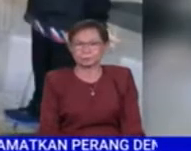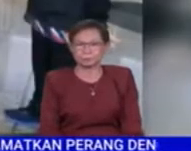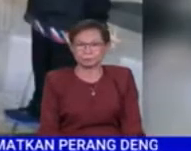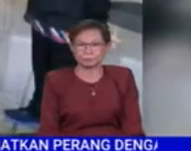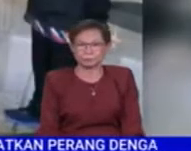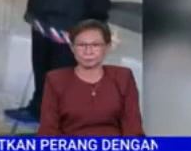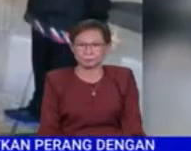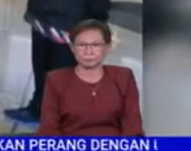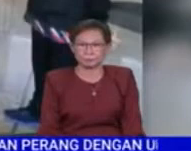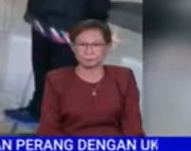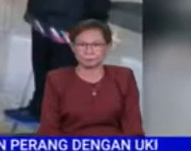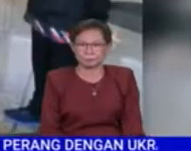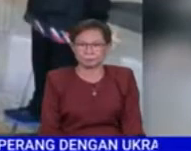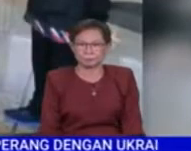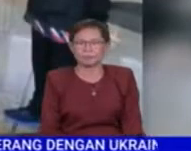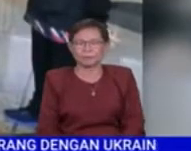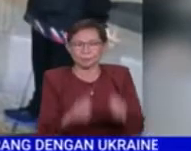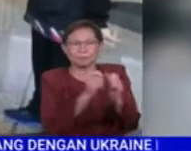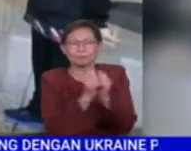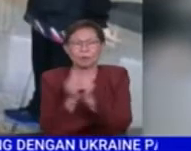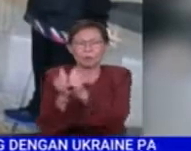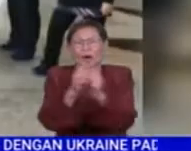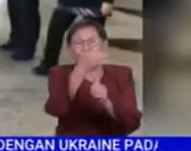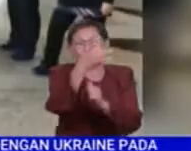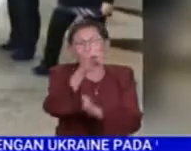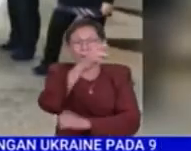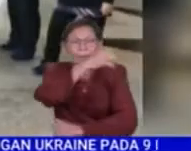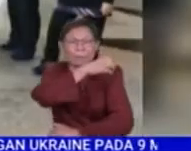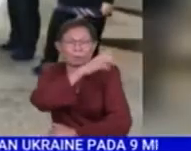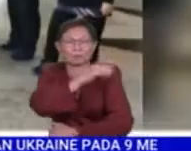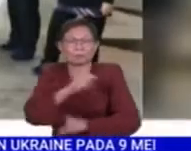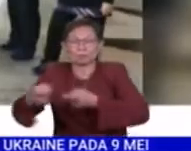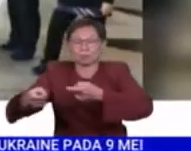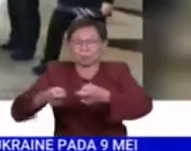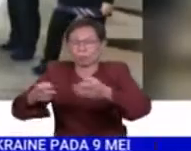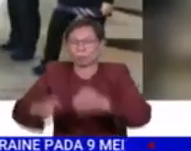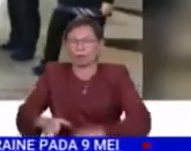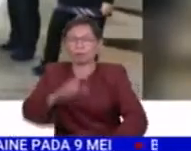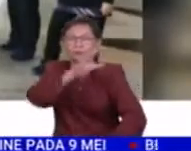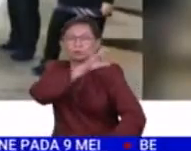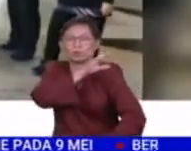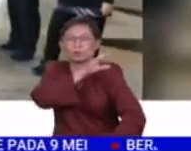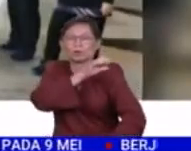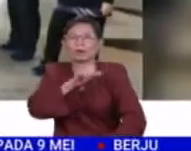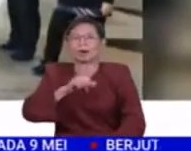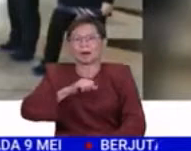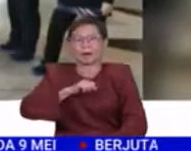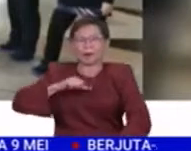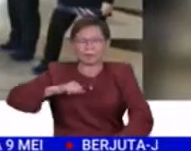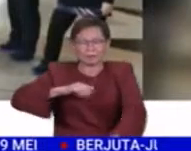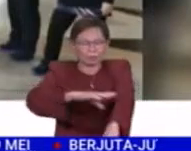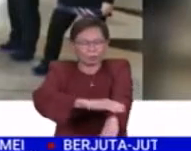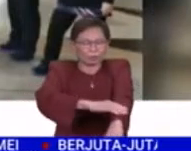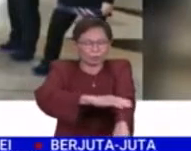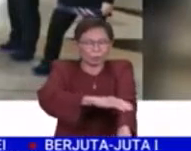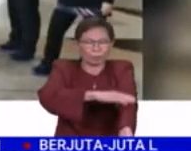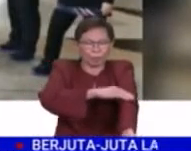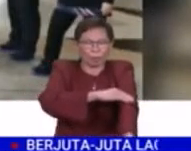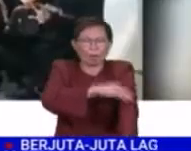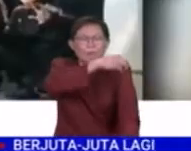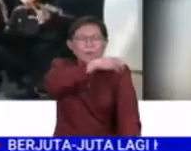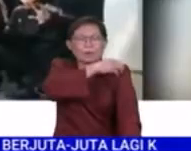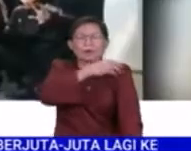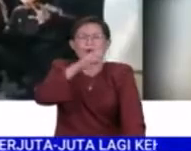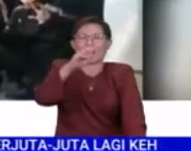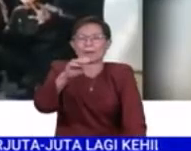hai hai Hai turut mengiringi 18 pegawai termasuk pengurus jurulatih ahli fisioterapi dan pegawai Majlis sukan